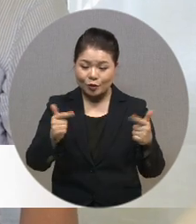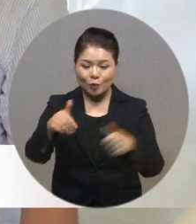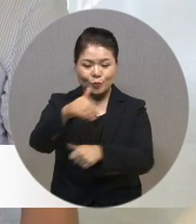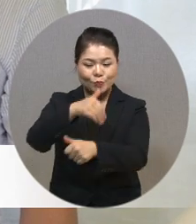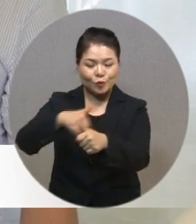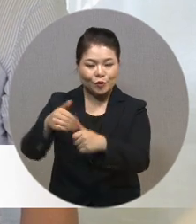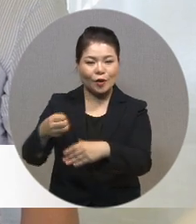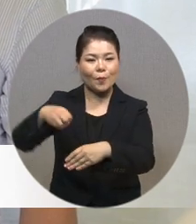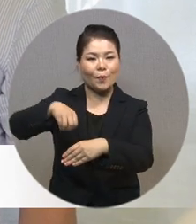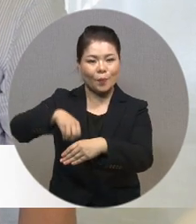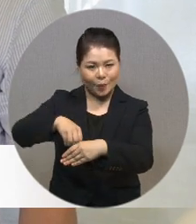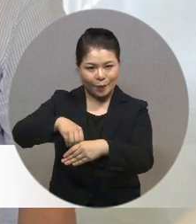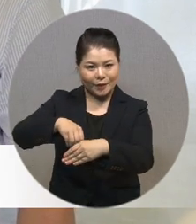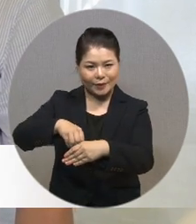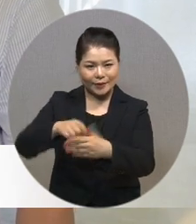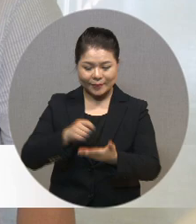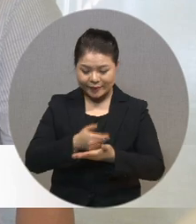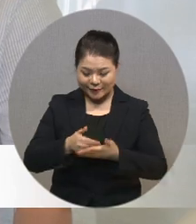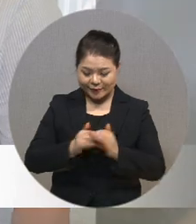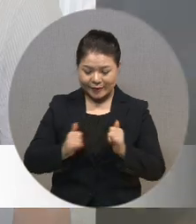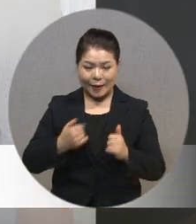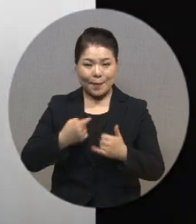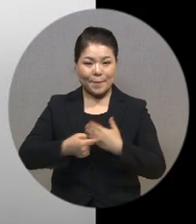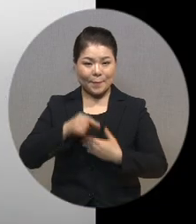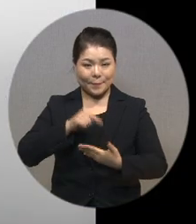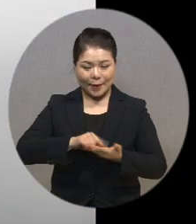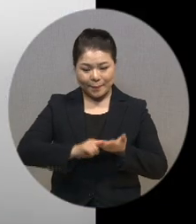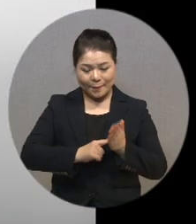작가의 심미적 감성을 보여줍니다.